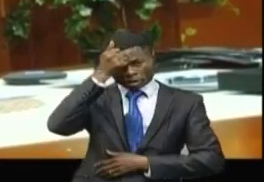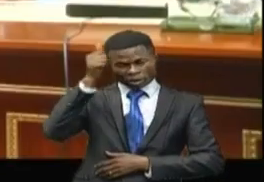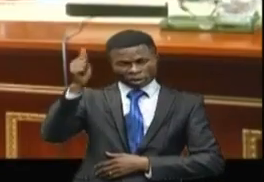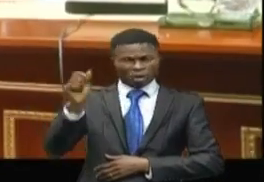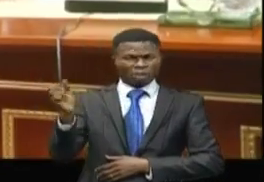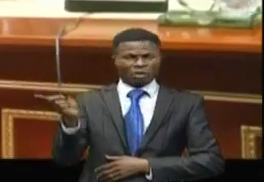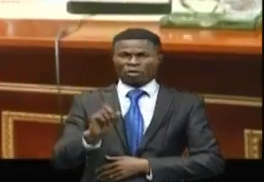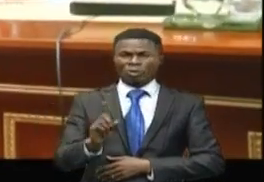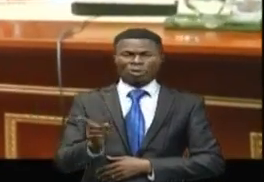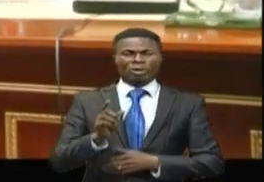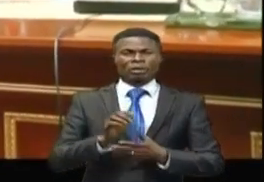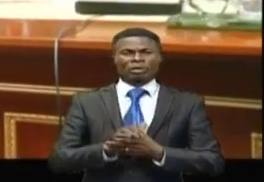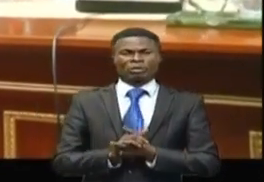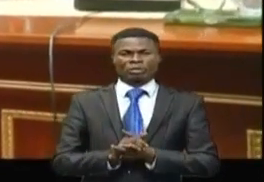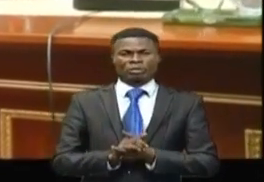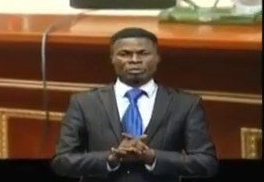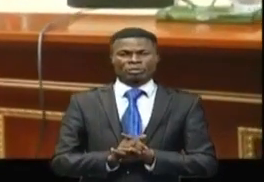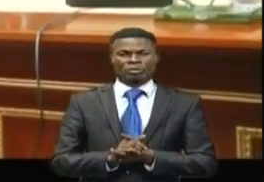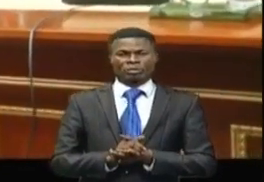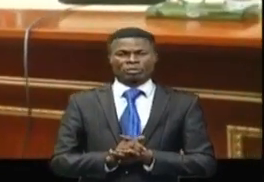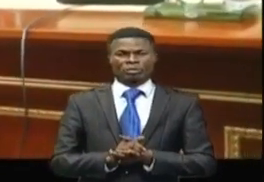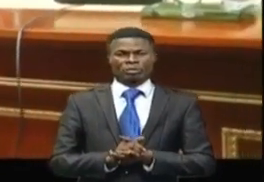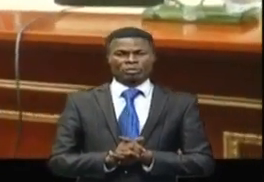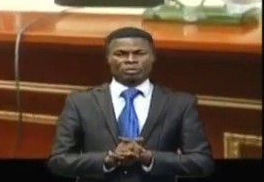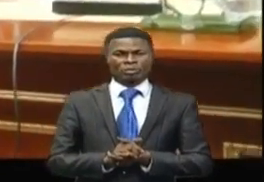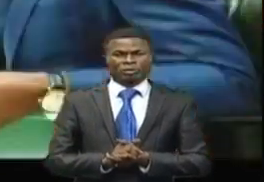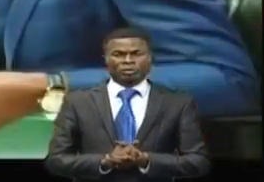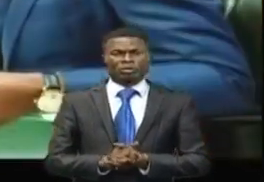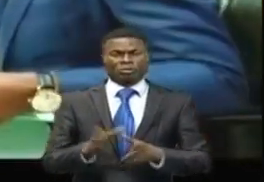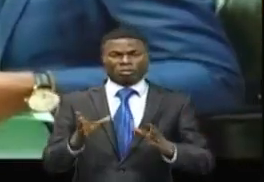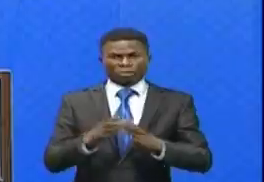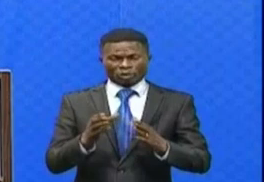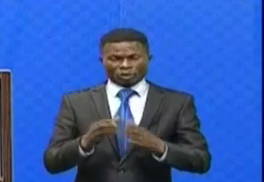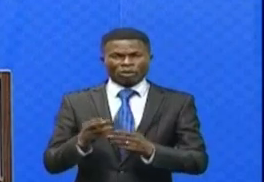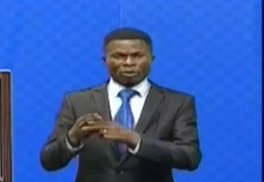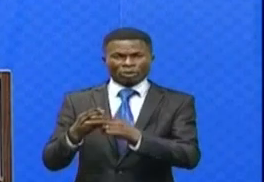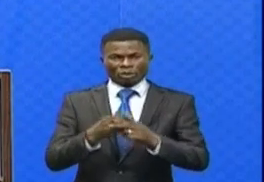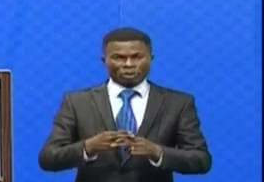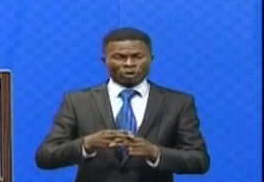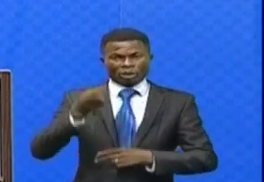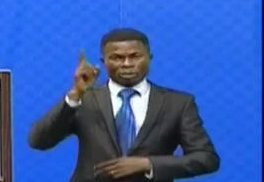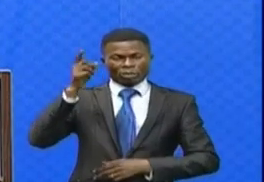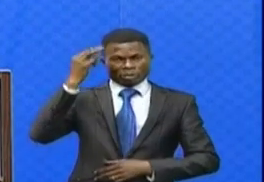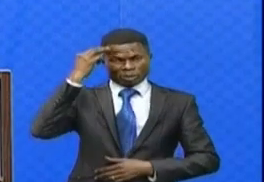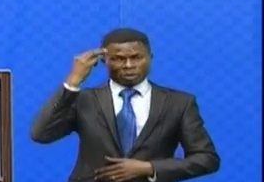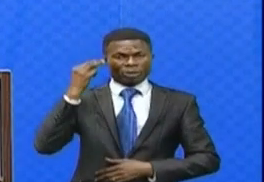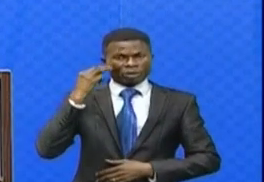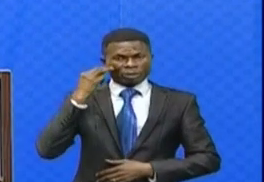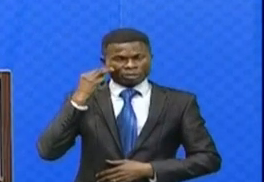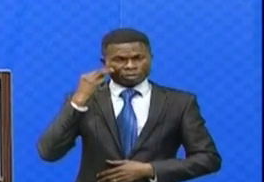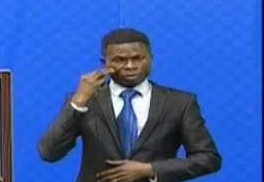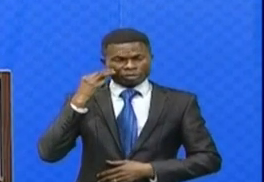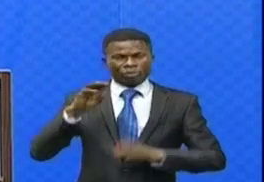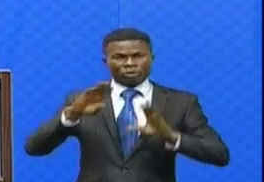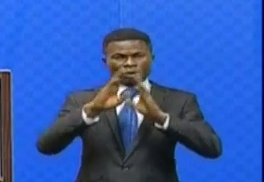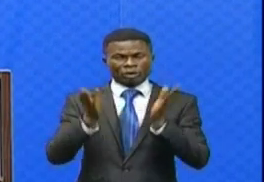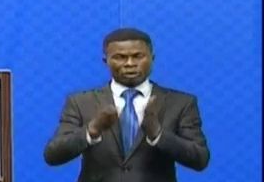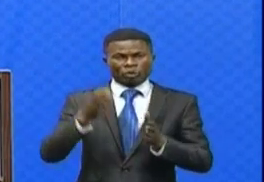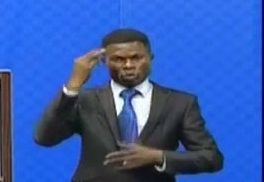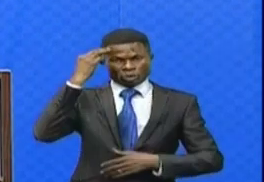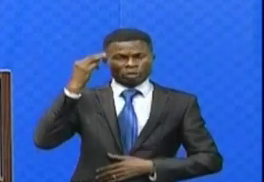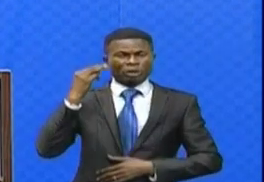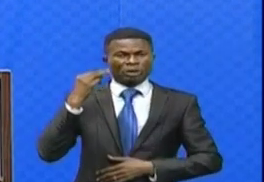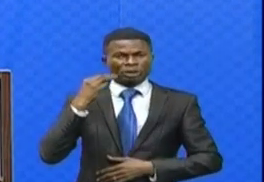grèves sous la coordination du premier ministre le membre du gouvernement concerné